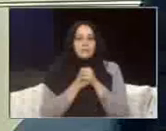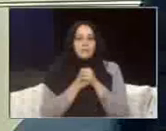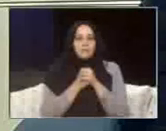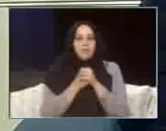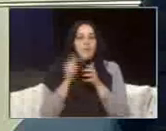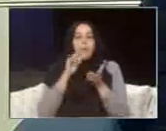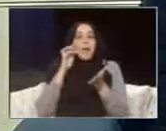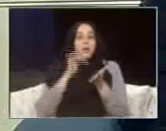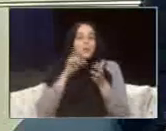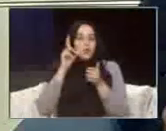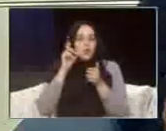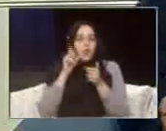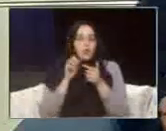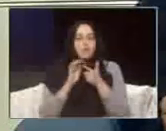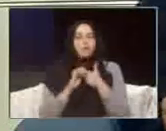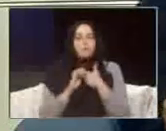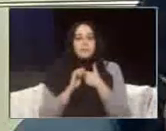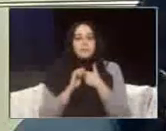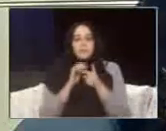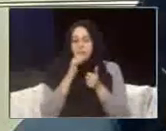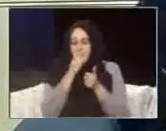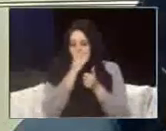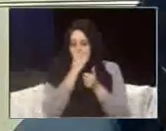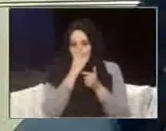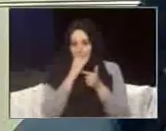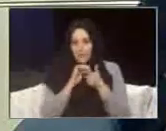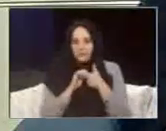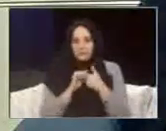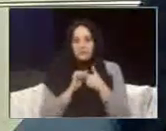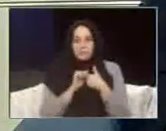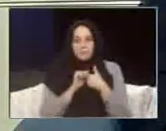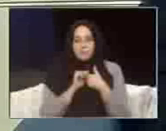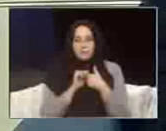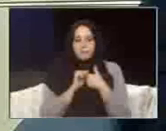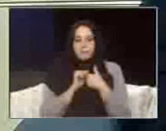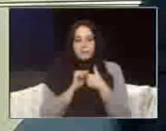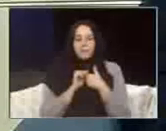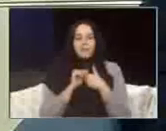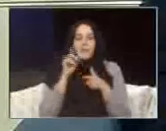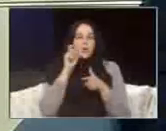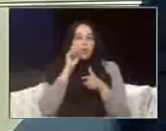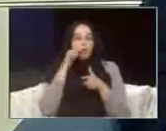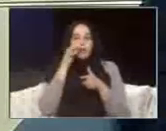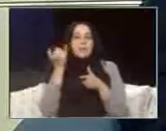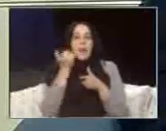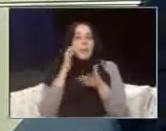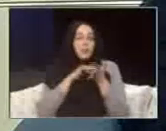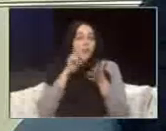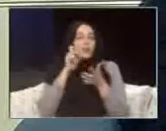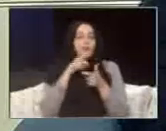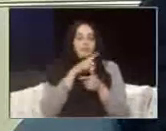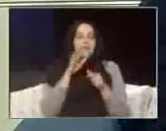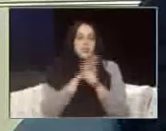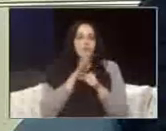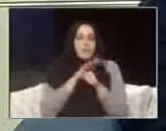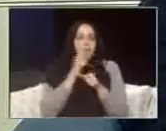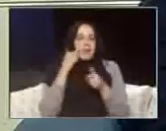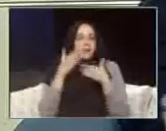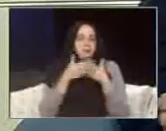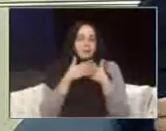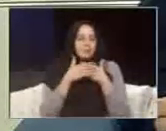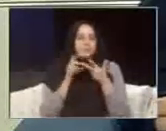الماء يمسهم. نعم هذا التوجيه من الطبيب ان شاء الله هو اللي يبني عليه الشيخ الاجابه ان شاء الله.